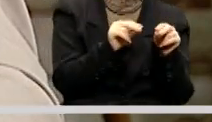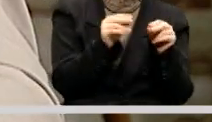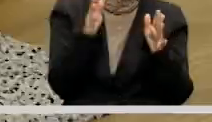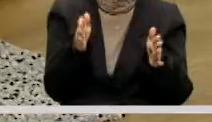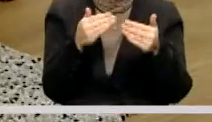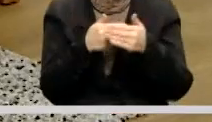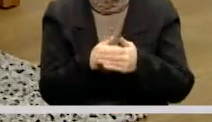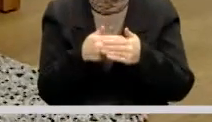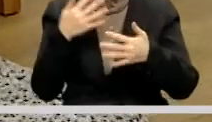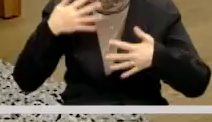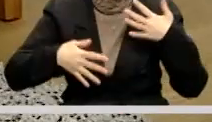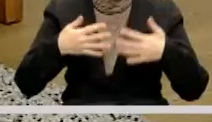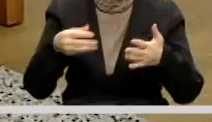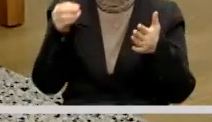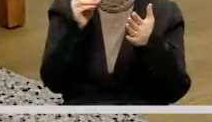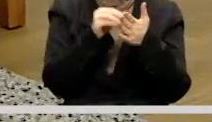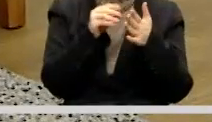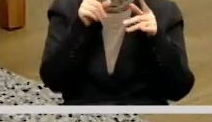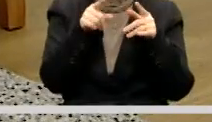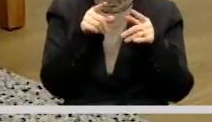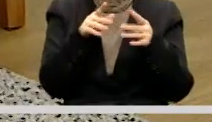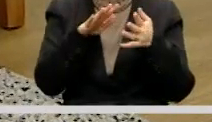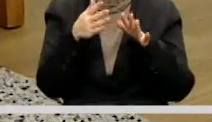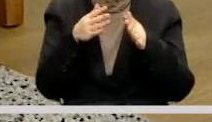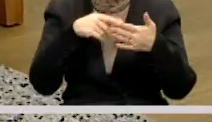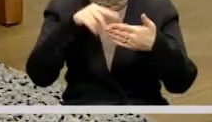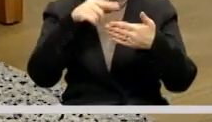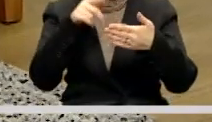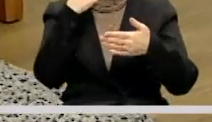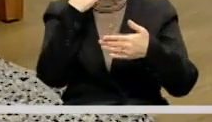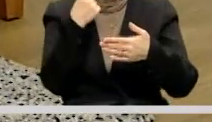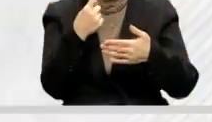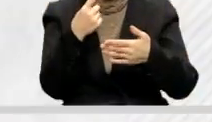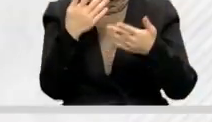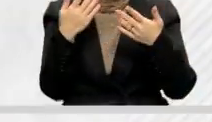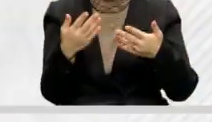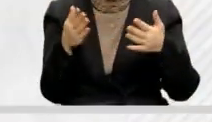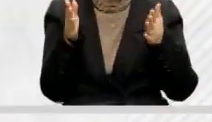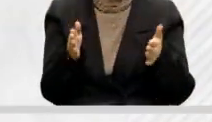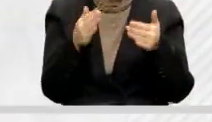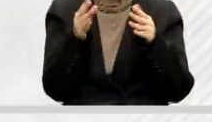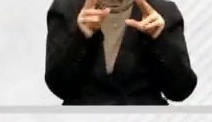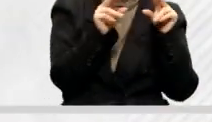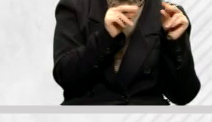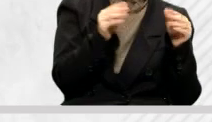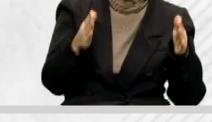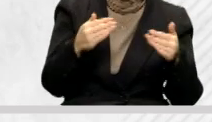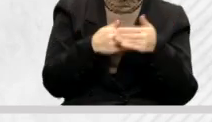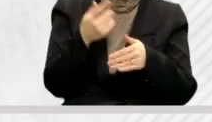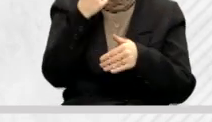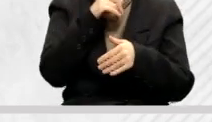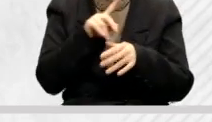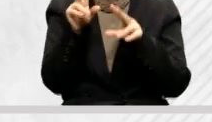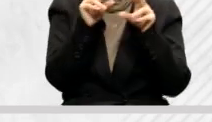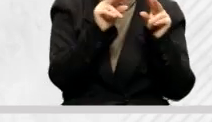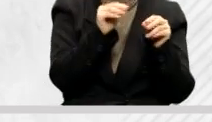tabletle vakit geçirebiliyor. Yani yatak odasını öncelikle uykuyla ilişkilendirmek gerekiyor. Bunun dışında yatmadan